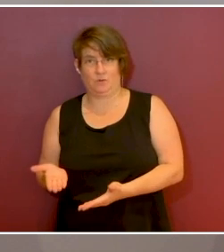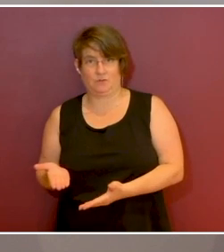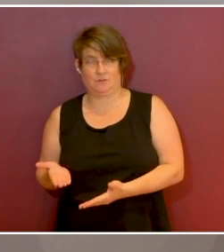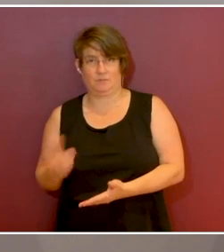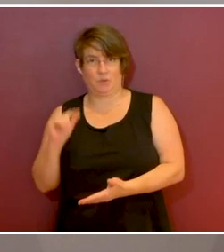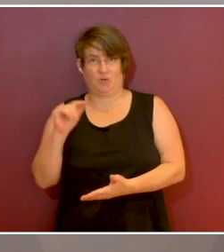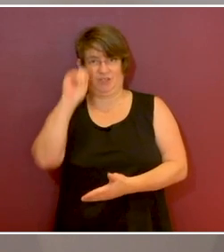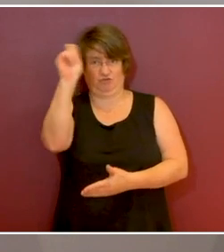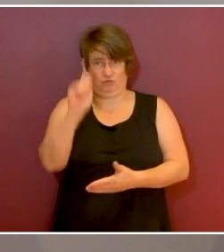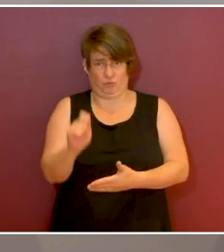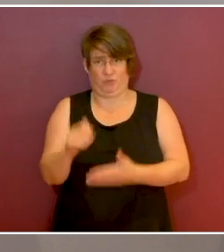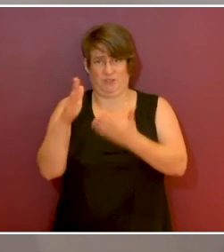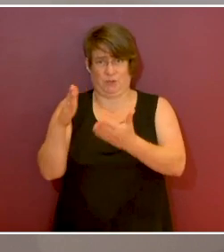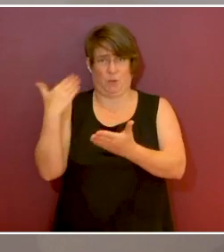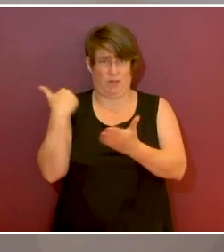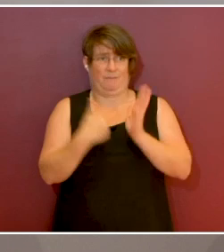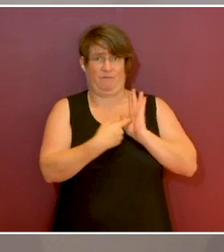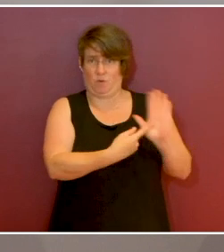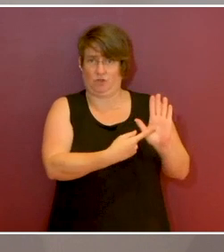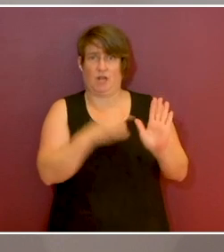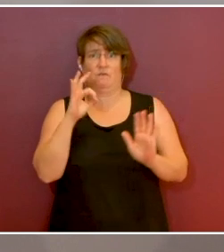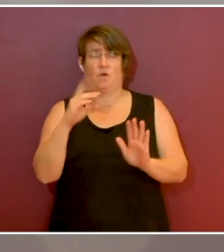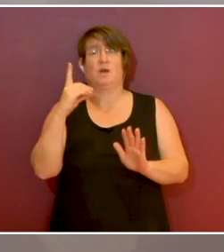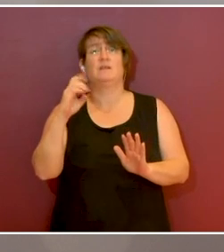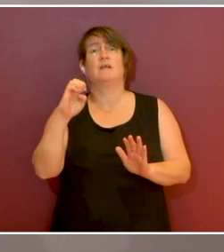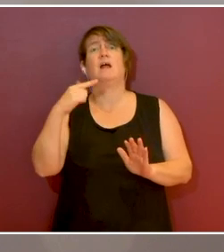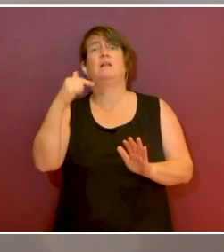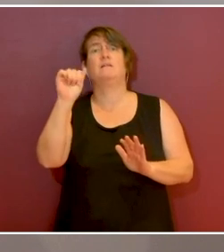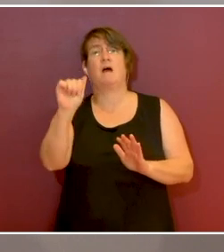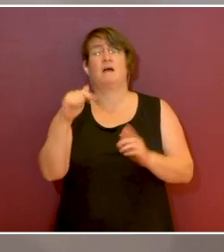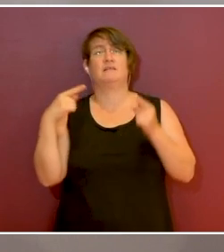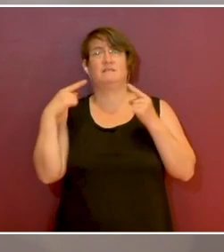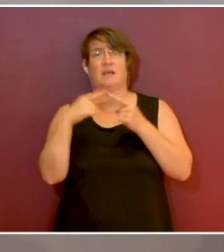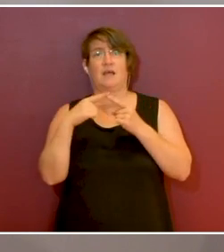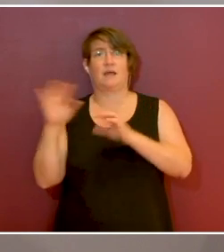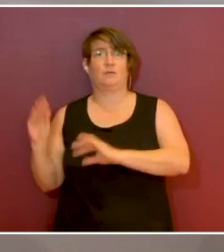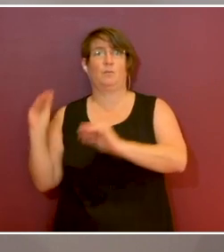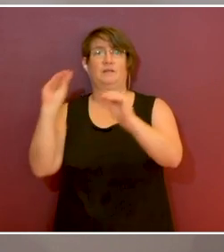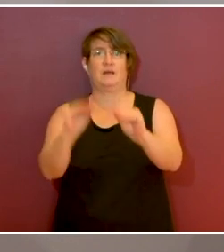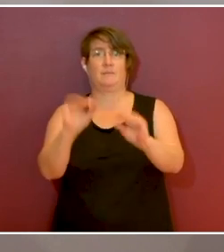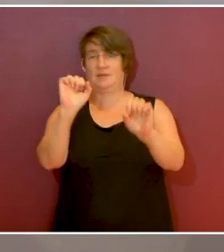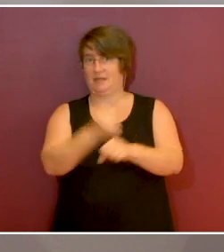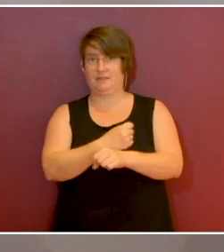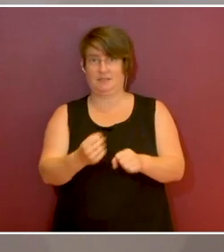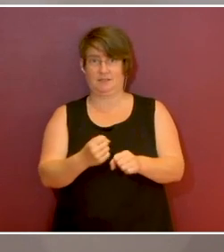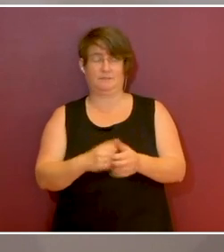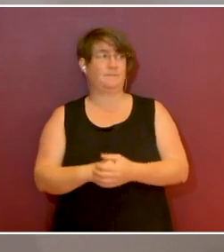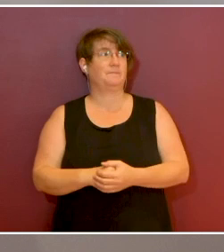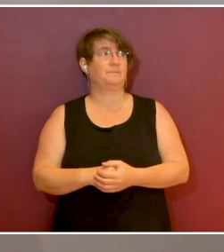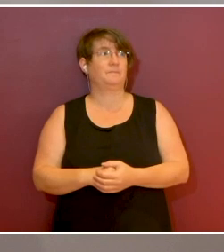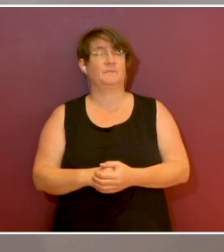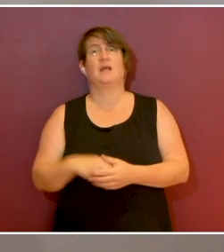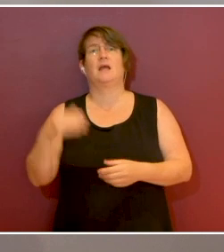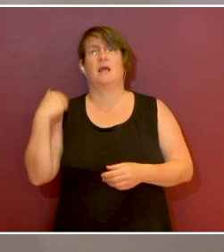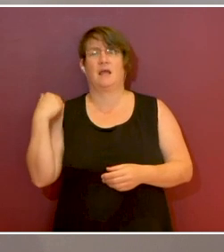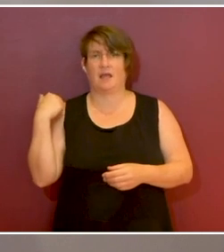anwendbar, oder habe ich das missverstanden? Herr Bartels, das Wording, was Sie eben zu der Forderung nach der Drittimpfung benutzt haben,